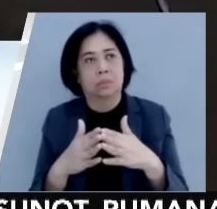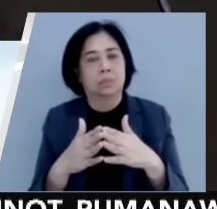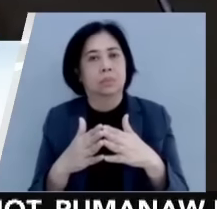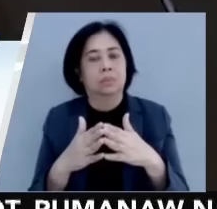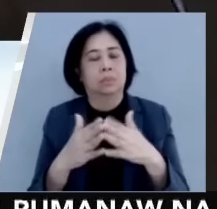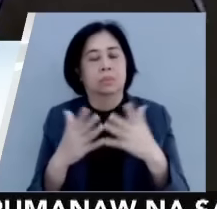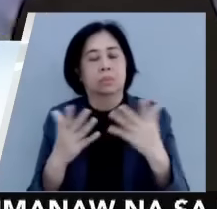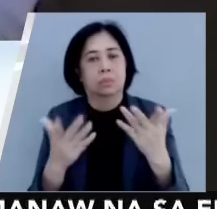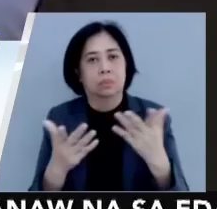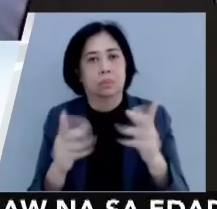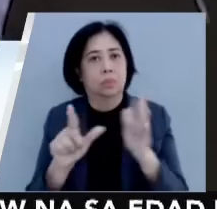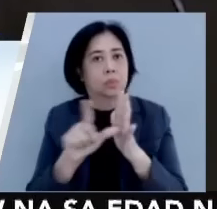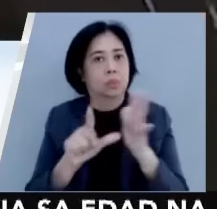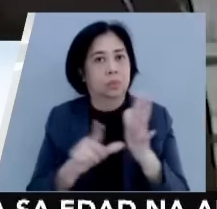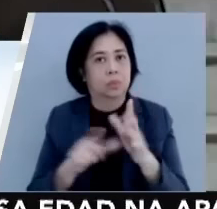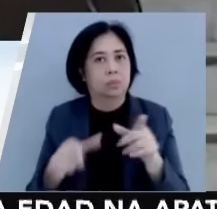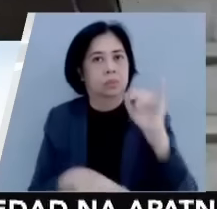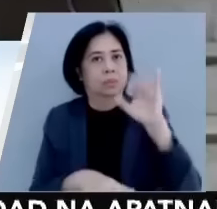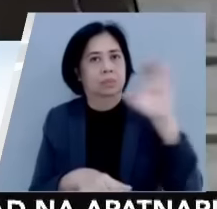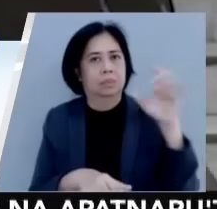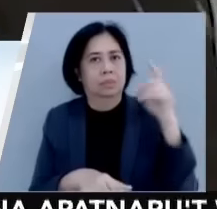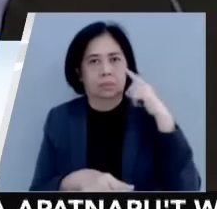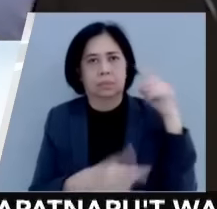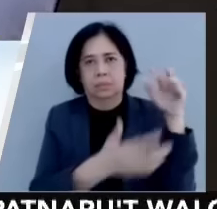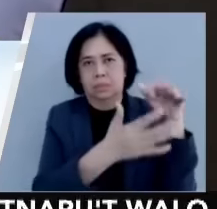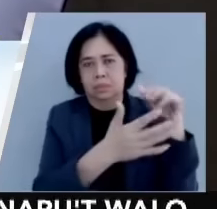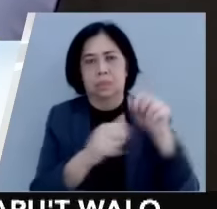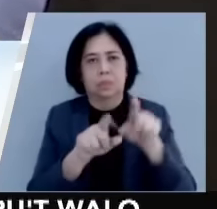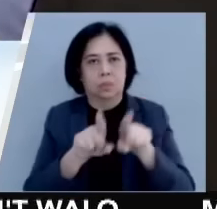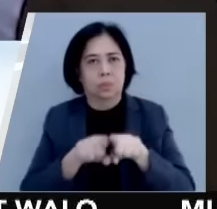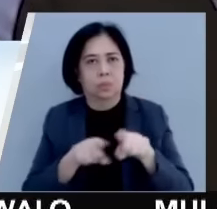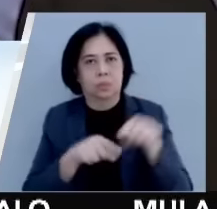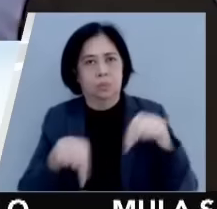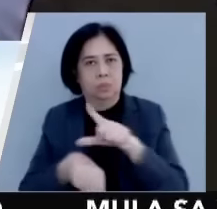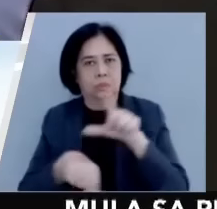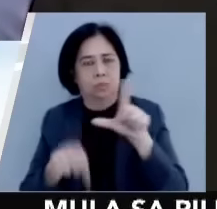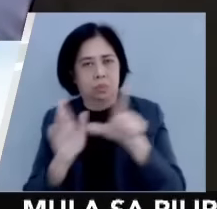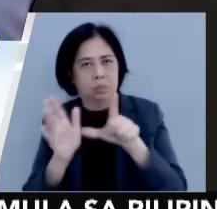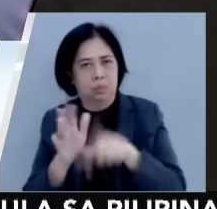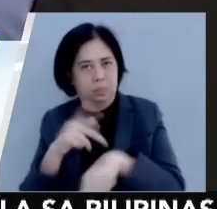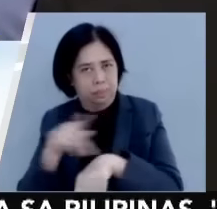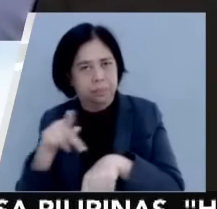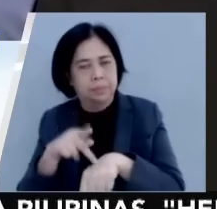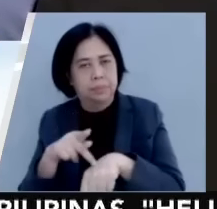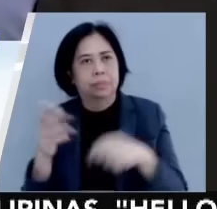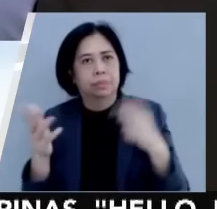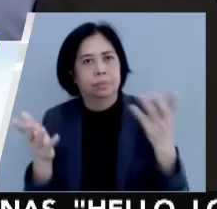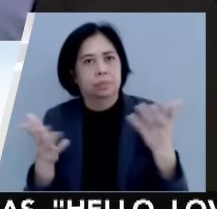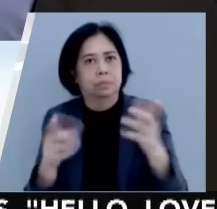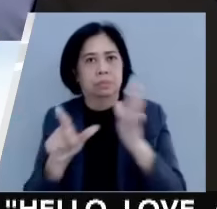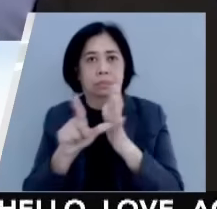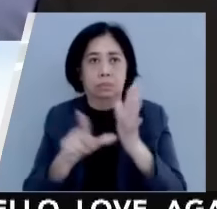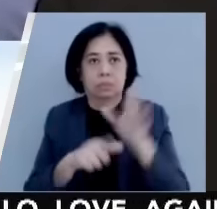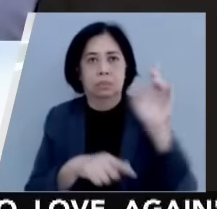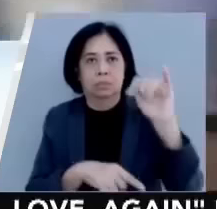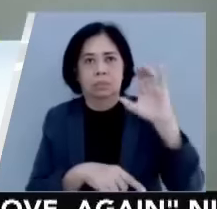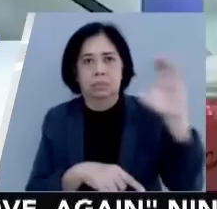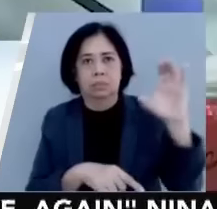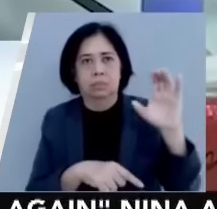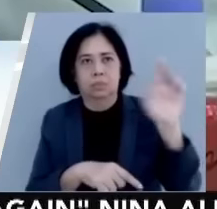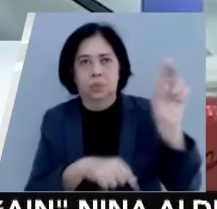law that the ICC is studying as well as the law that we have here and it's the law of the ICC actually, that's what they're using right